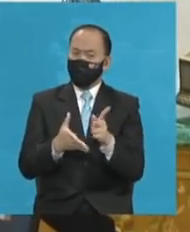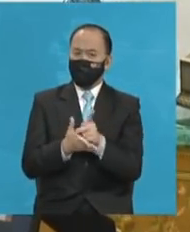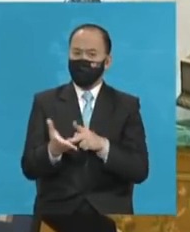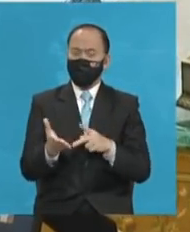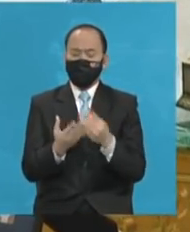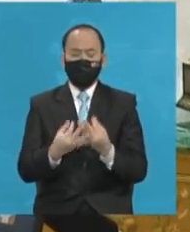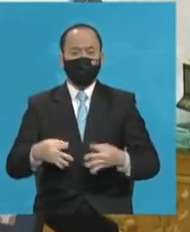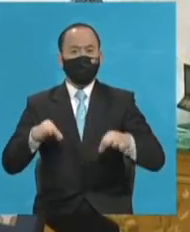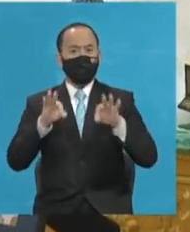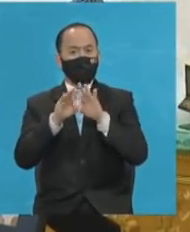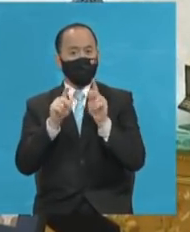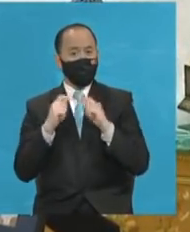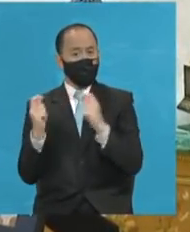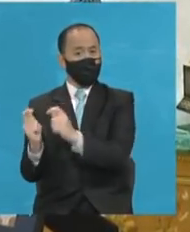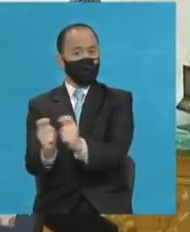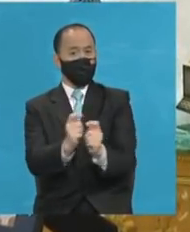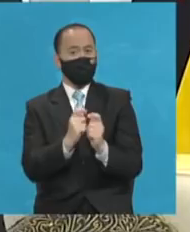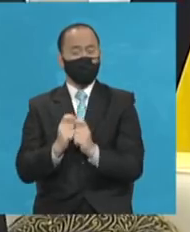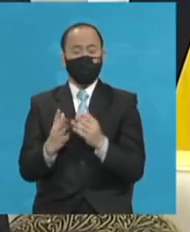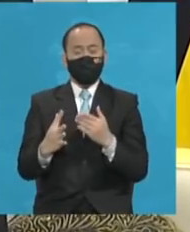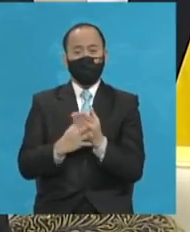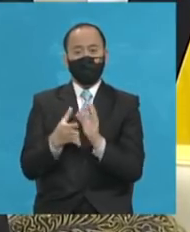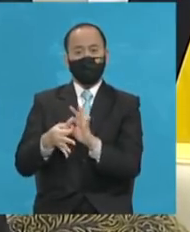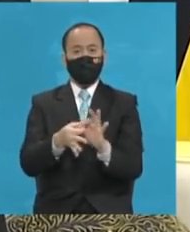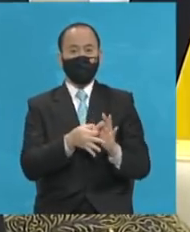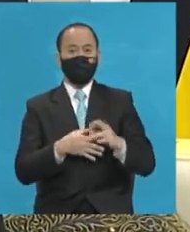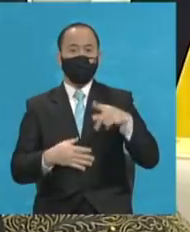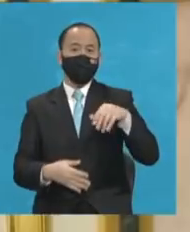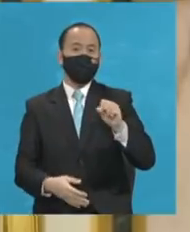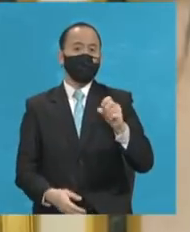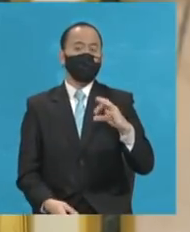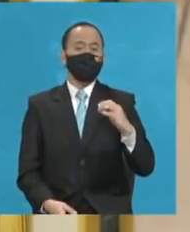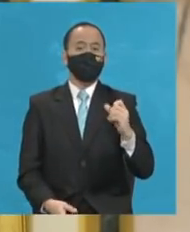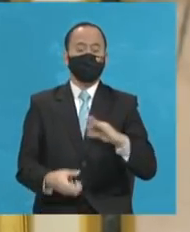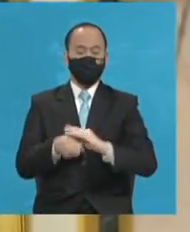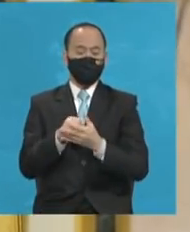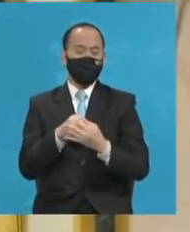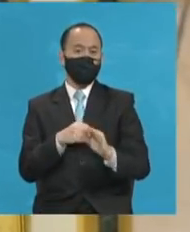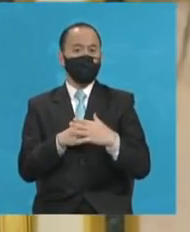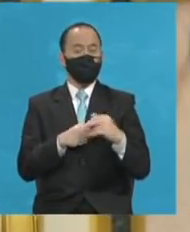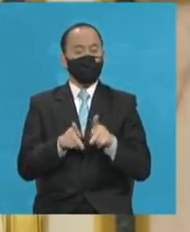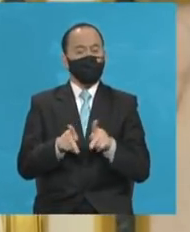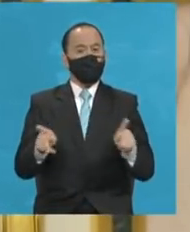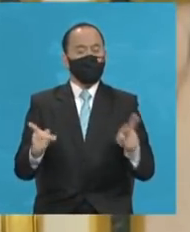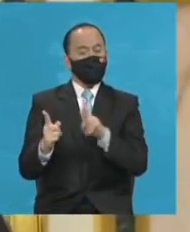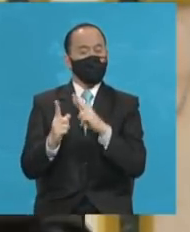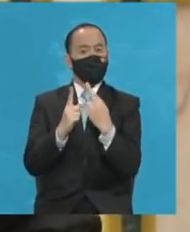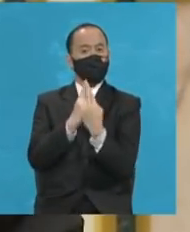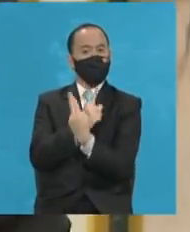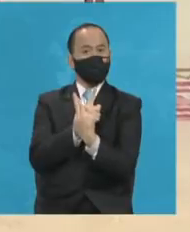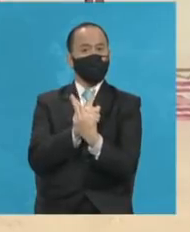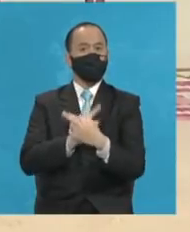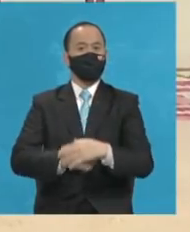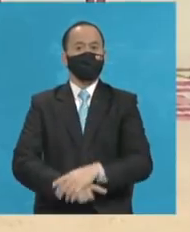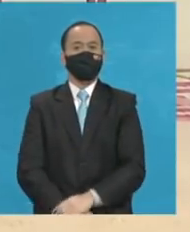menjadi kepentingan bersama termasuk kerjasama pasca covina intense serta perkembangan surat